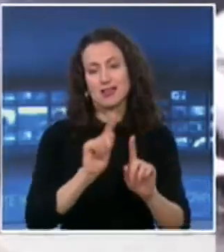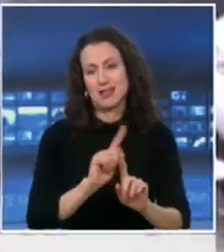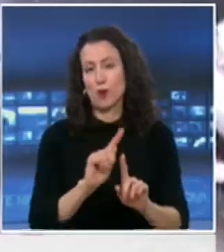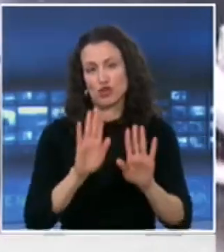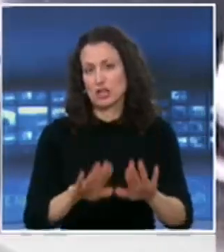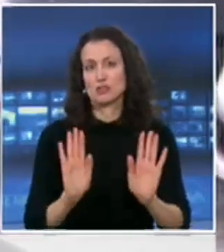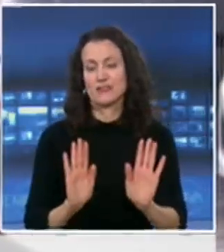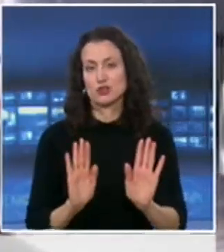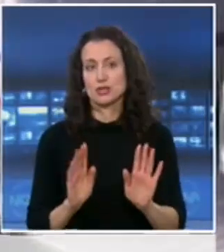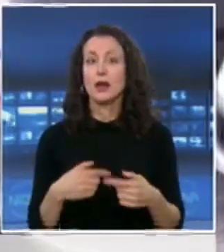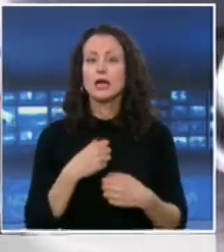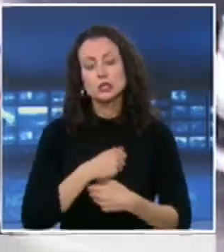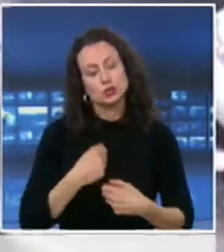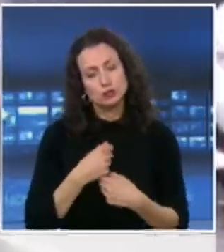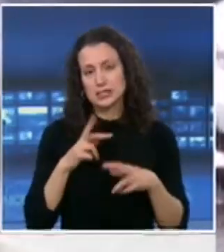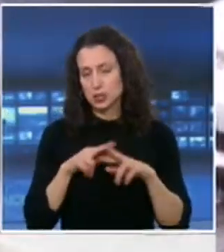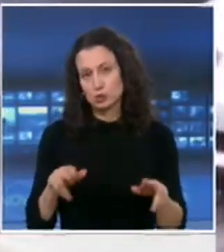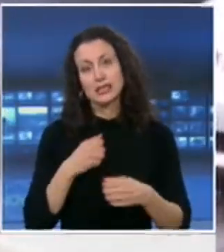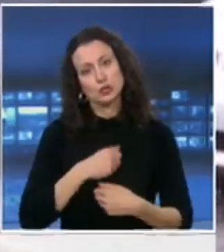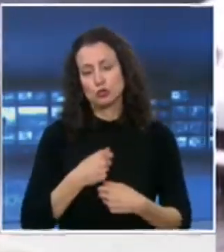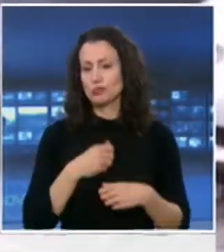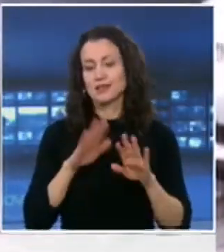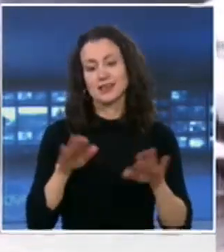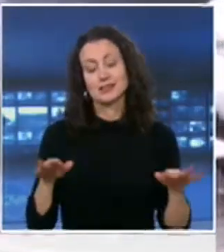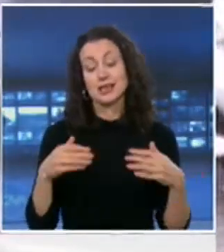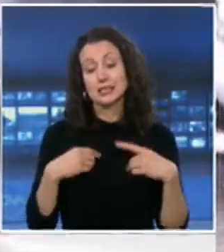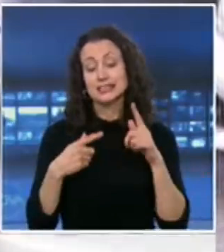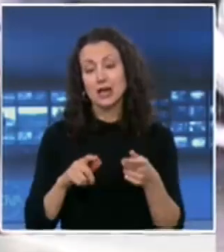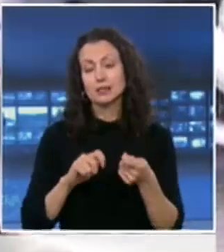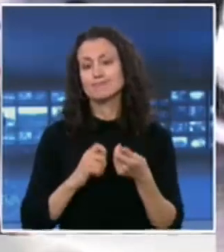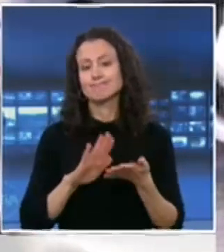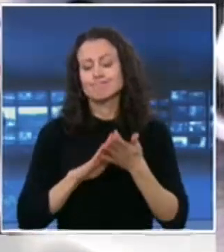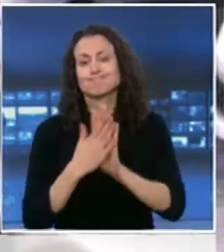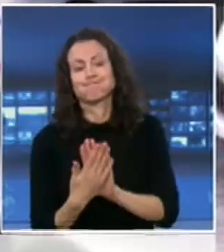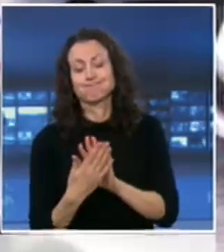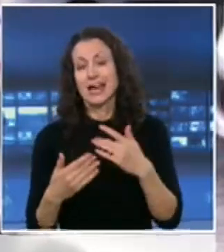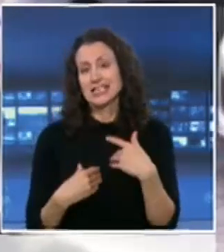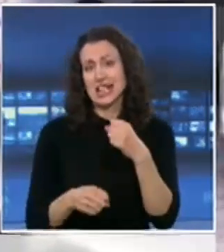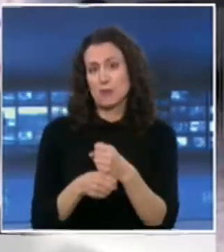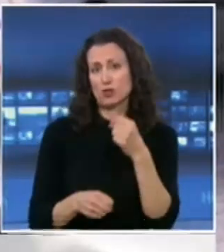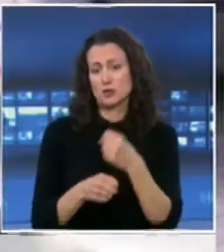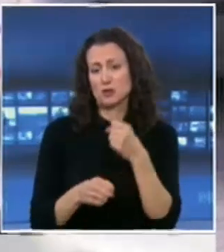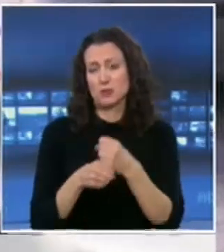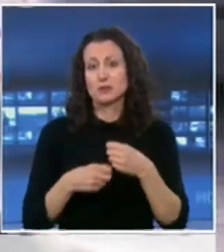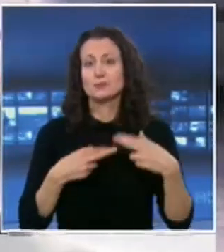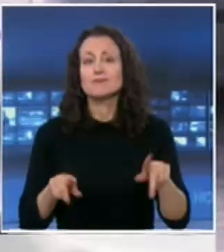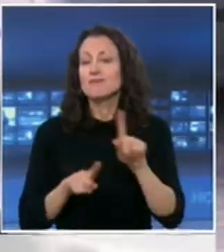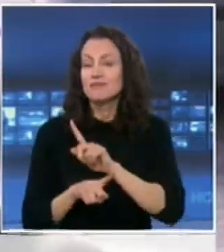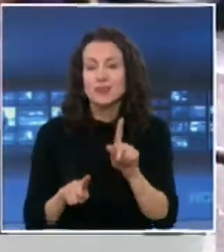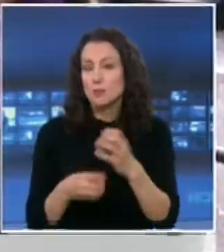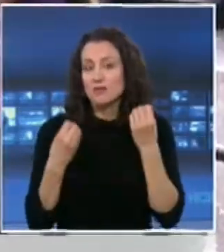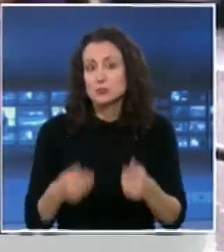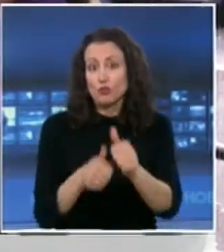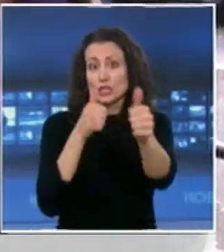трудно и за децата е трудно, но трябва да се нагаждаме. Аз съм от работещите родители, които нямат възможност да работят